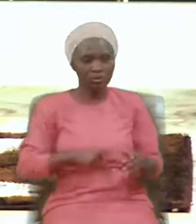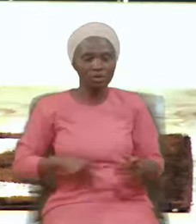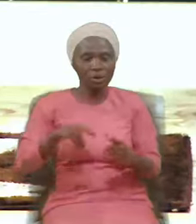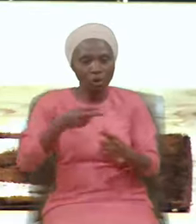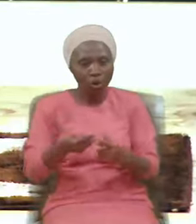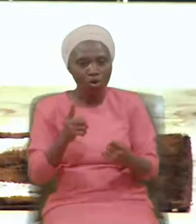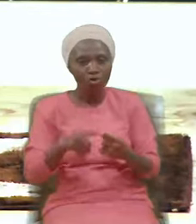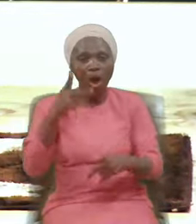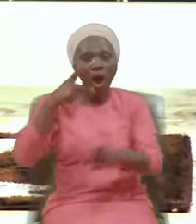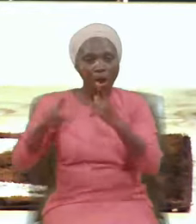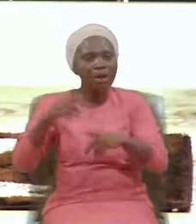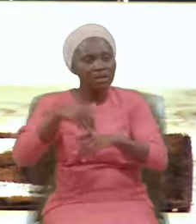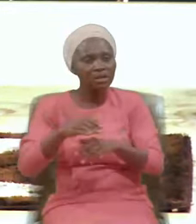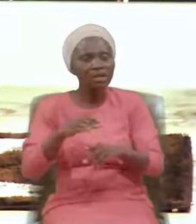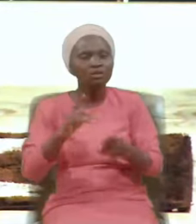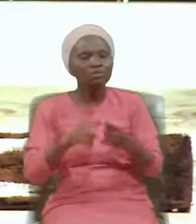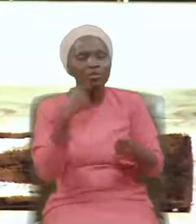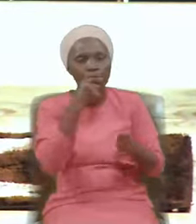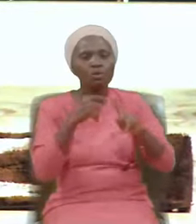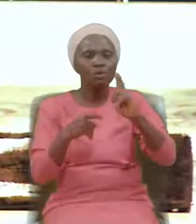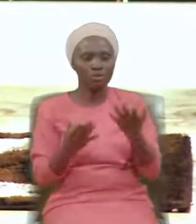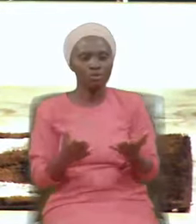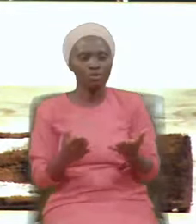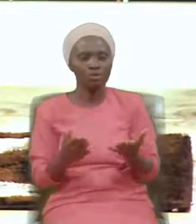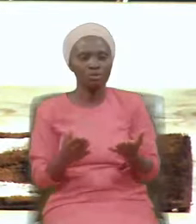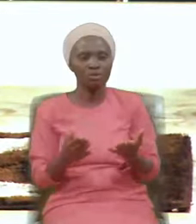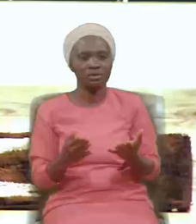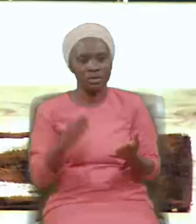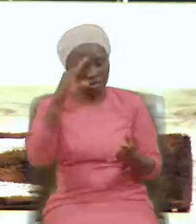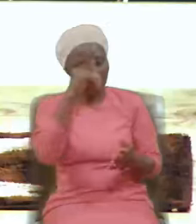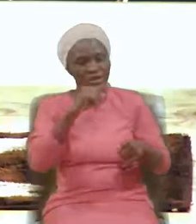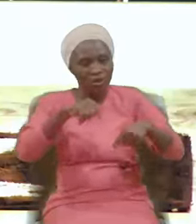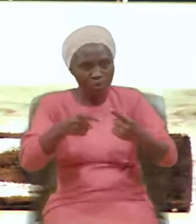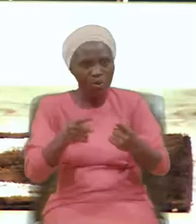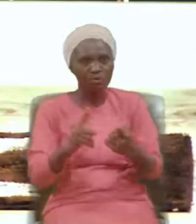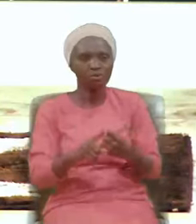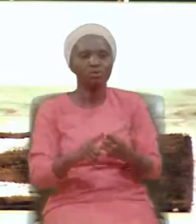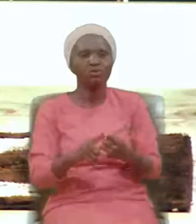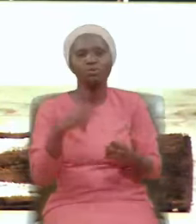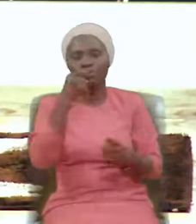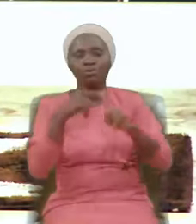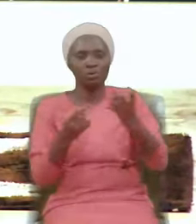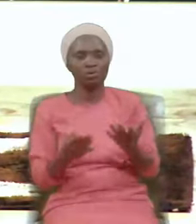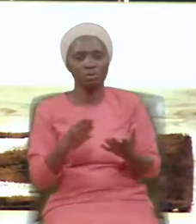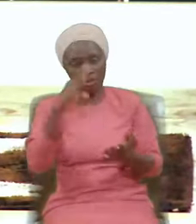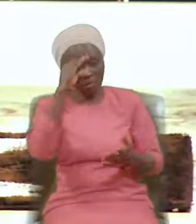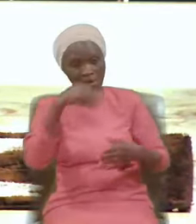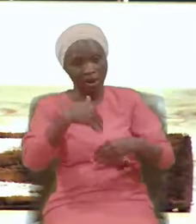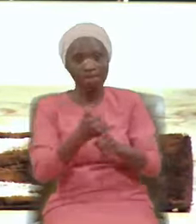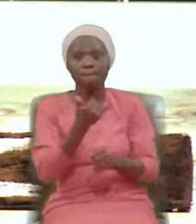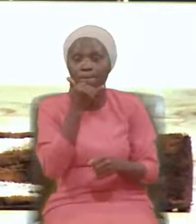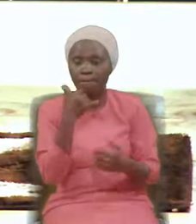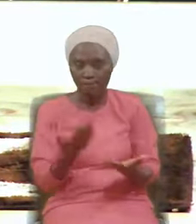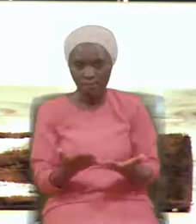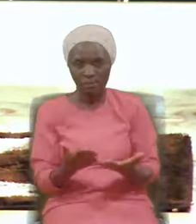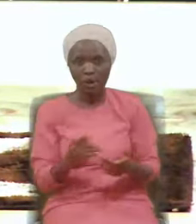Que je vous entende. Et puis, il est allé vers qui? Il a fait une grande erreur. Mais si demain, nous